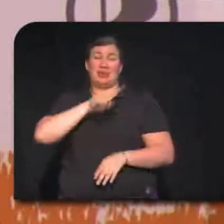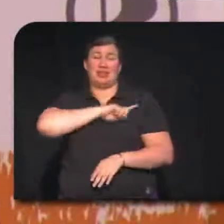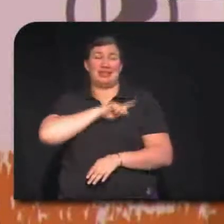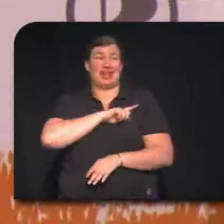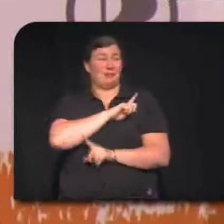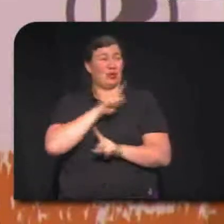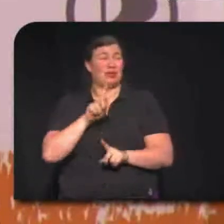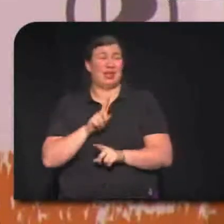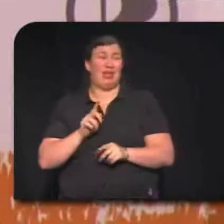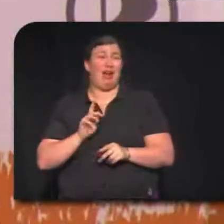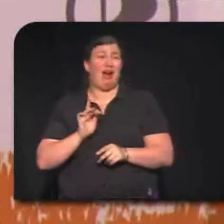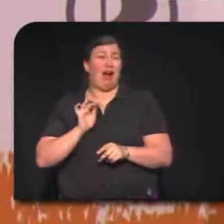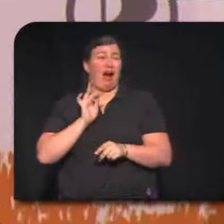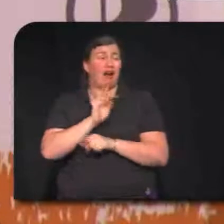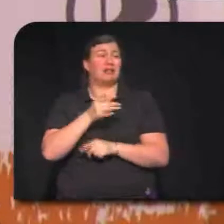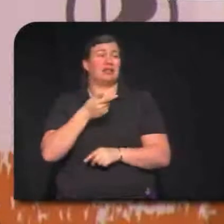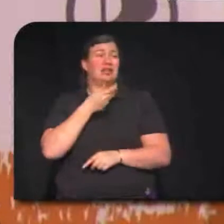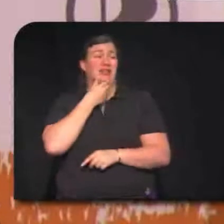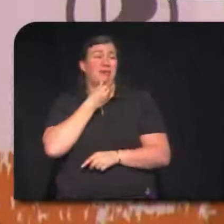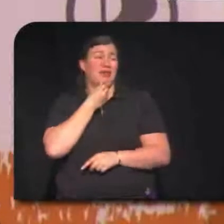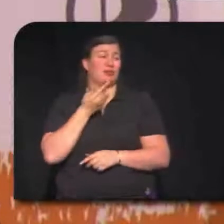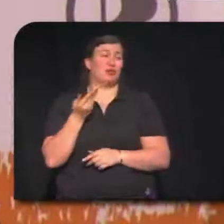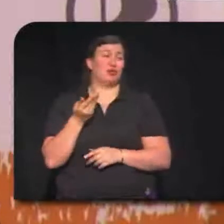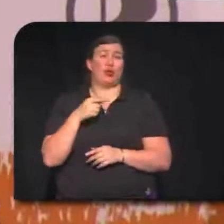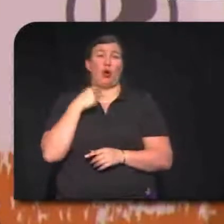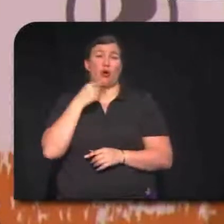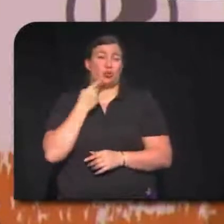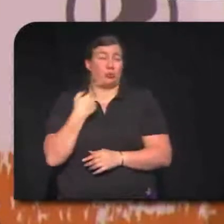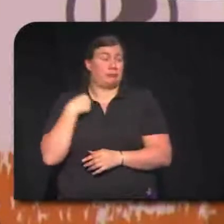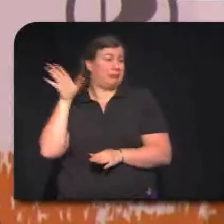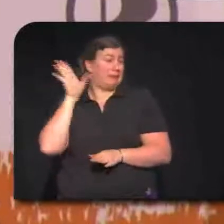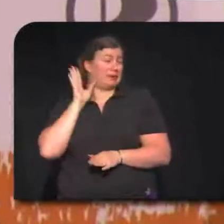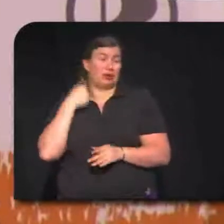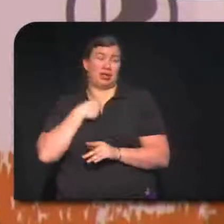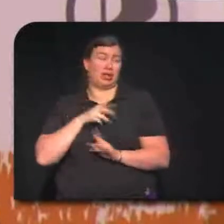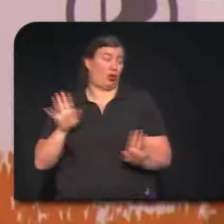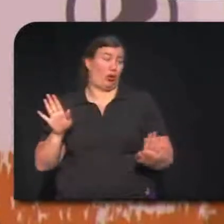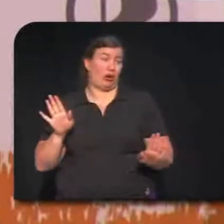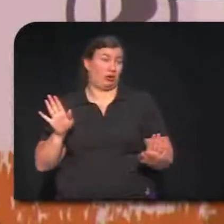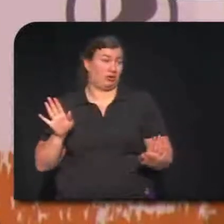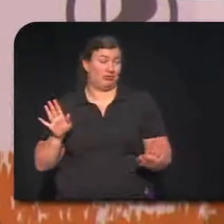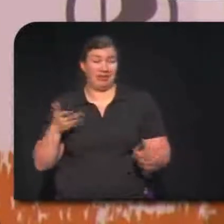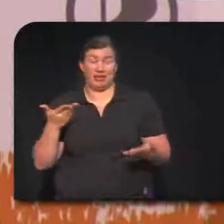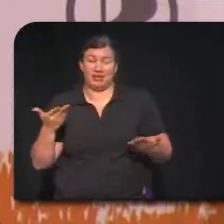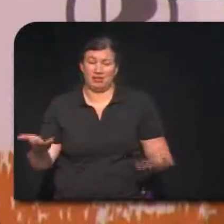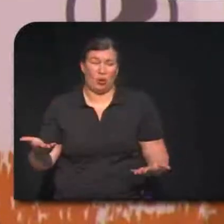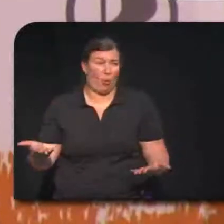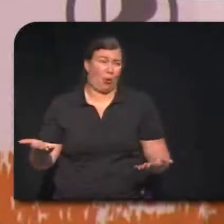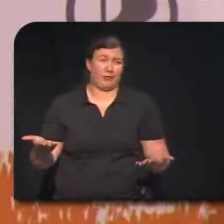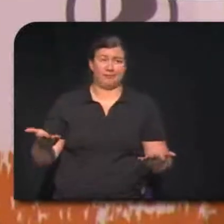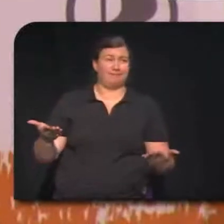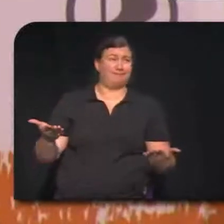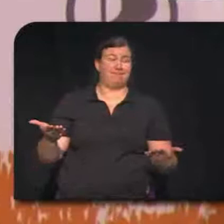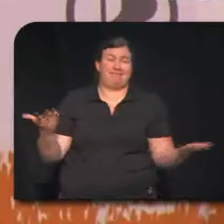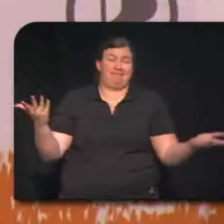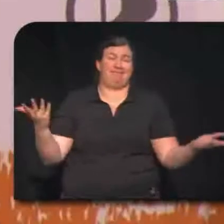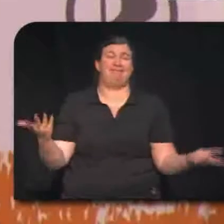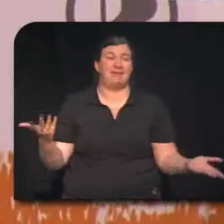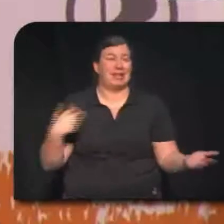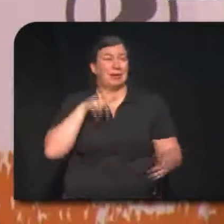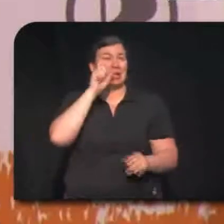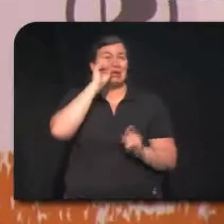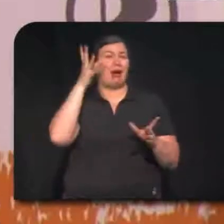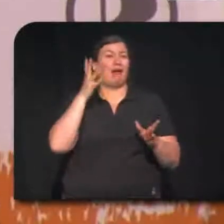also es ist finde es ist eine Verleumdung also ich meine man kann sich natürlich über die Politik von